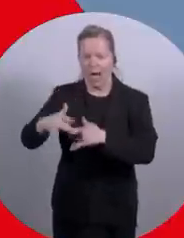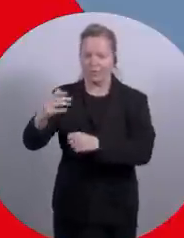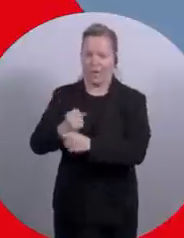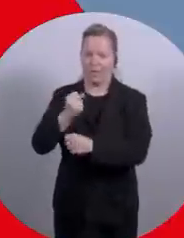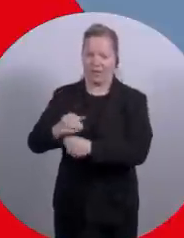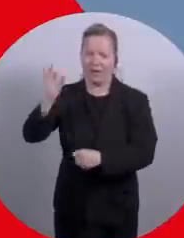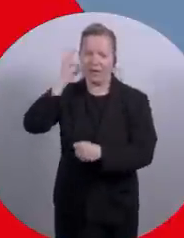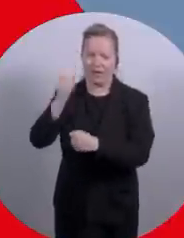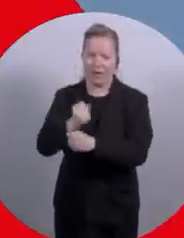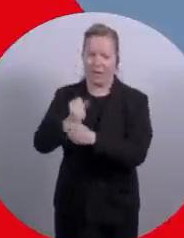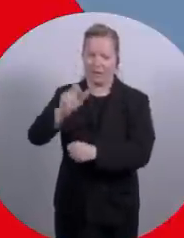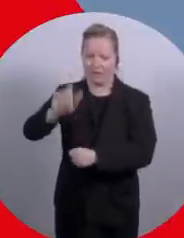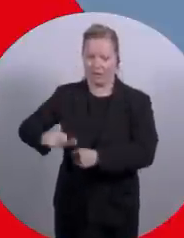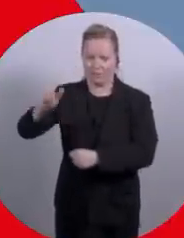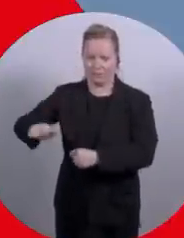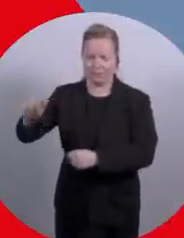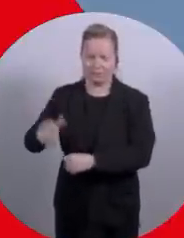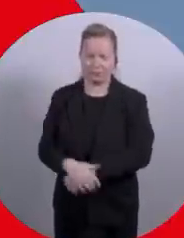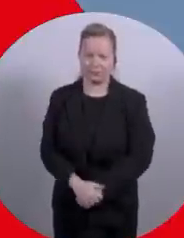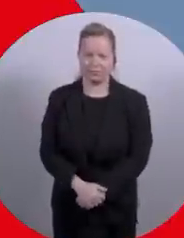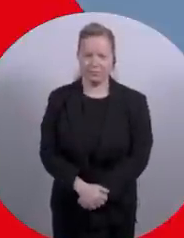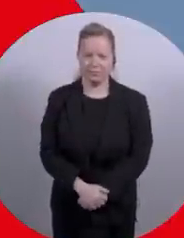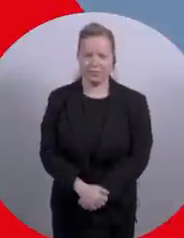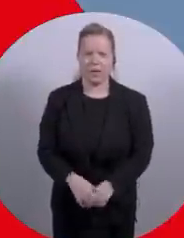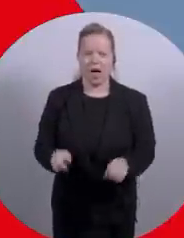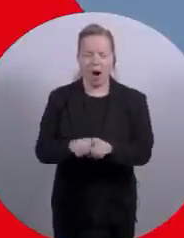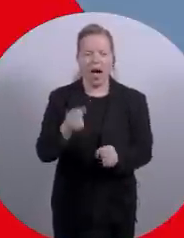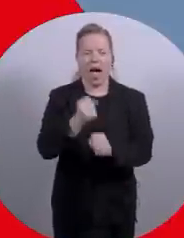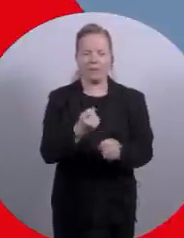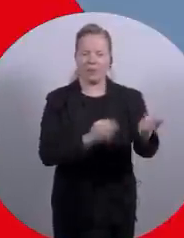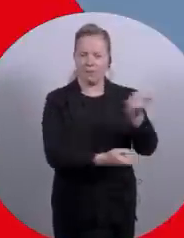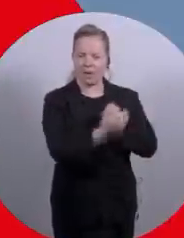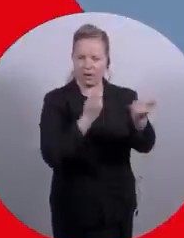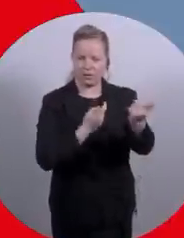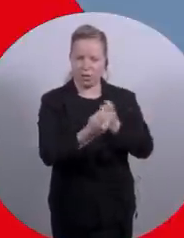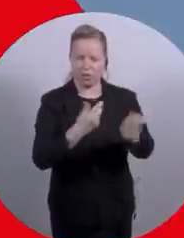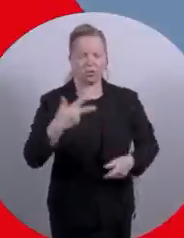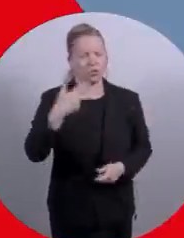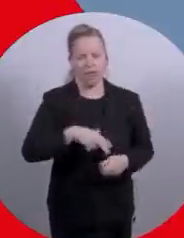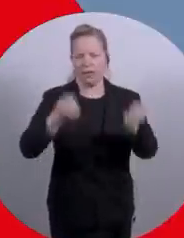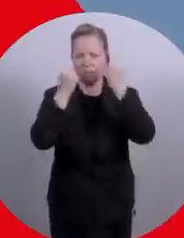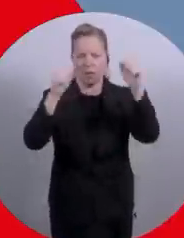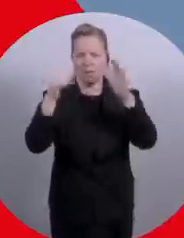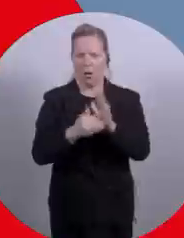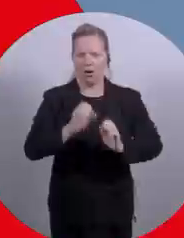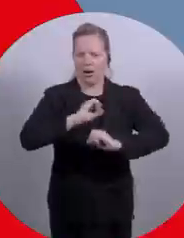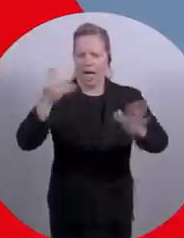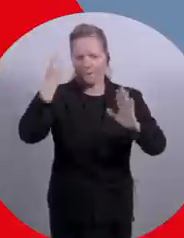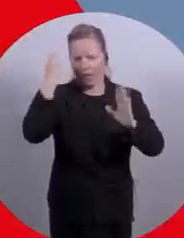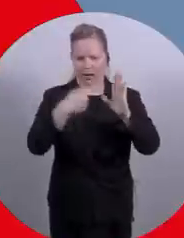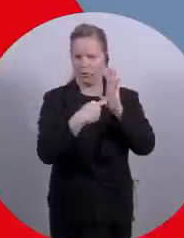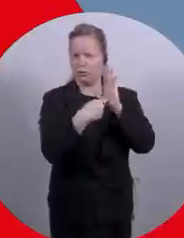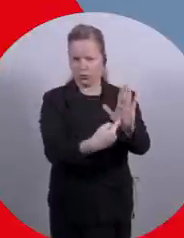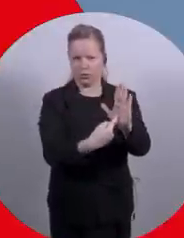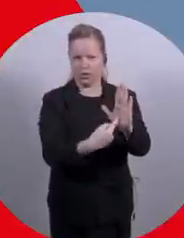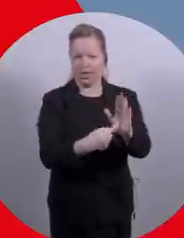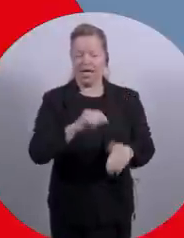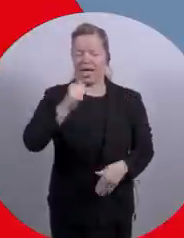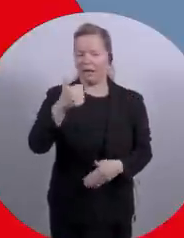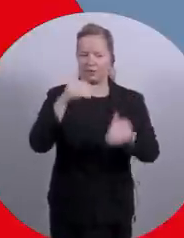und Gastarbeiter aber auch zu der Arbeitsmigration braucht die Sozialdemokratie klare Positionierung nämlich erstens